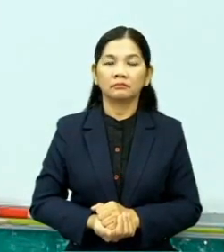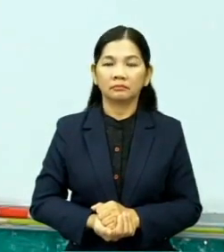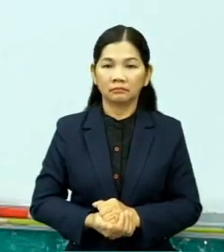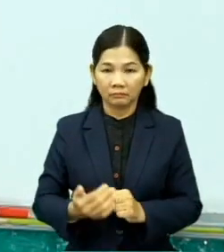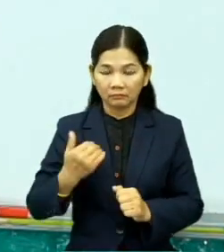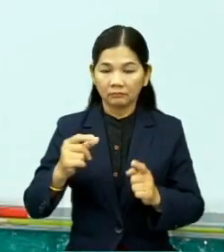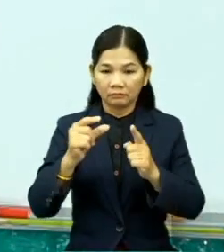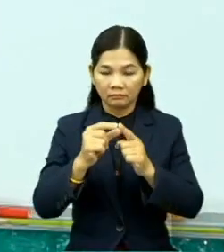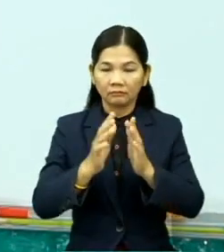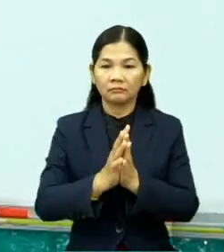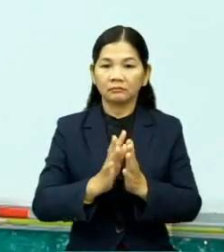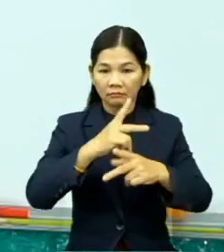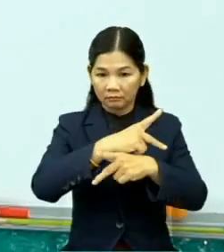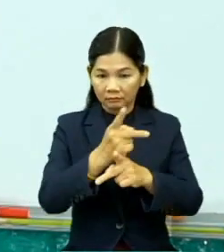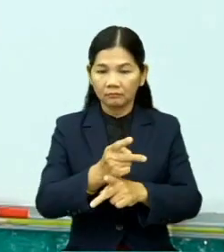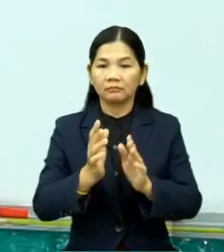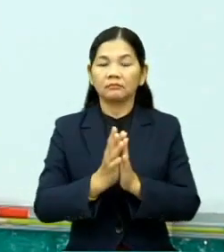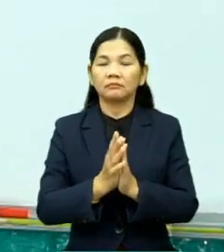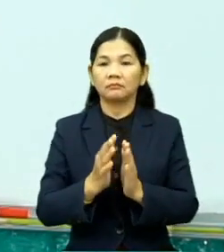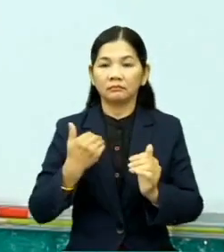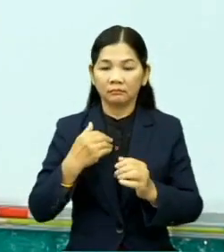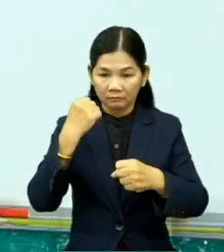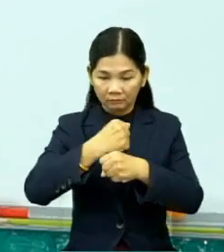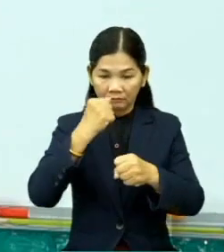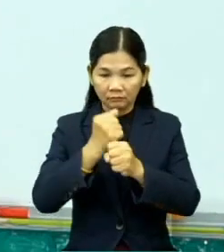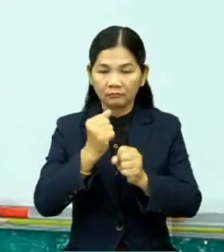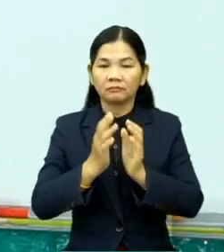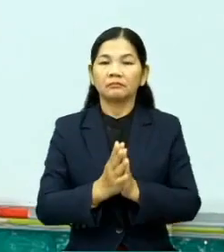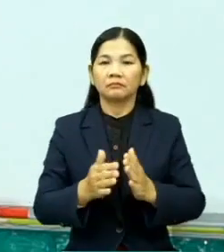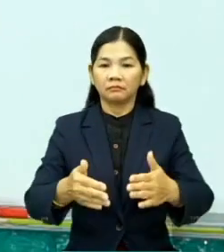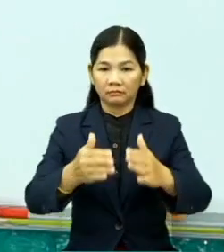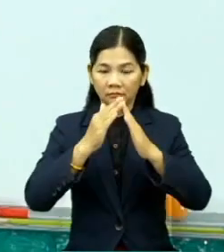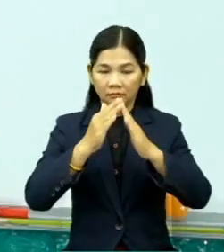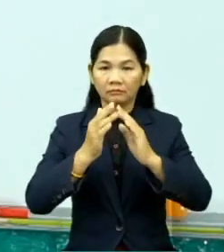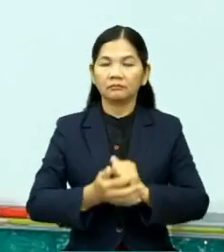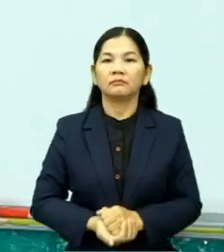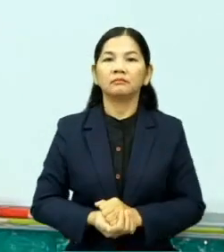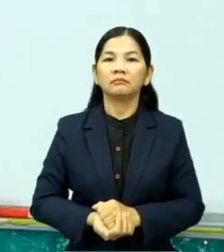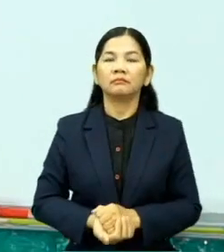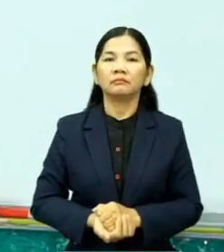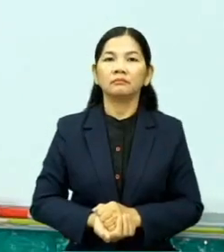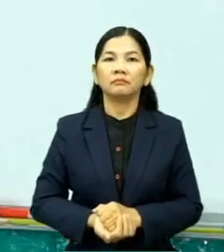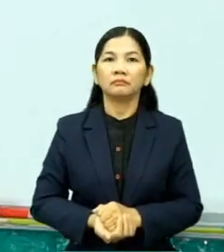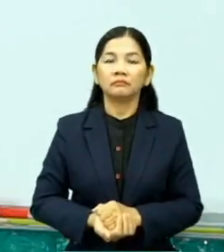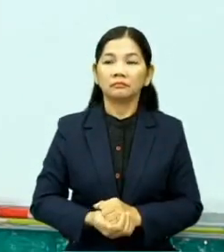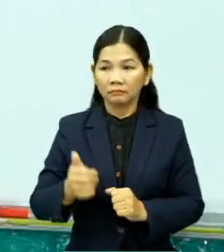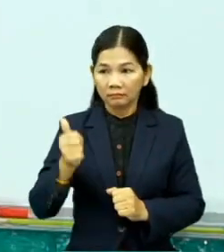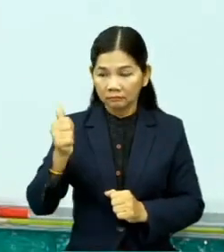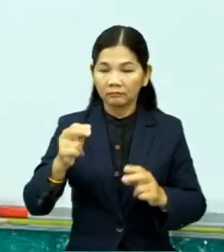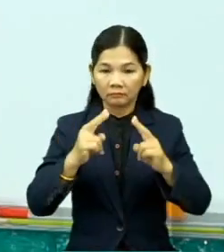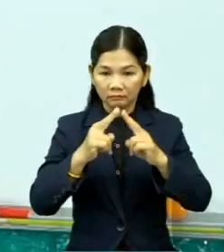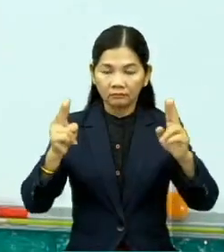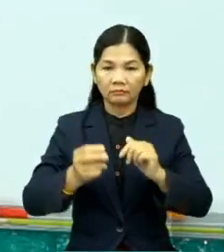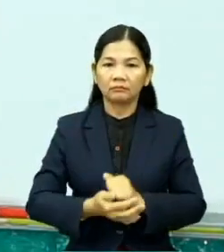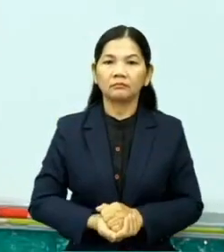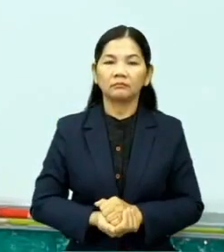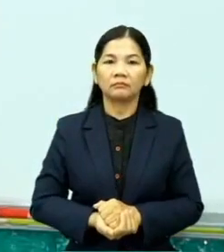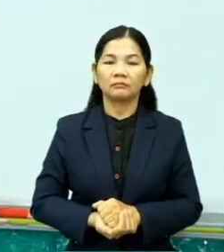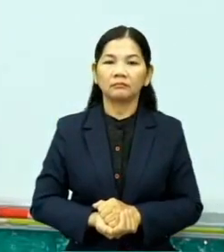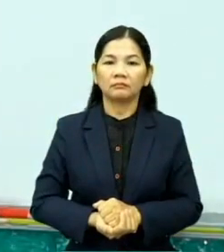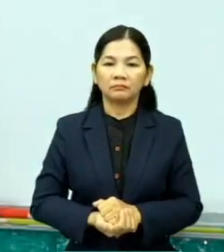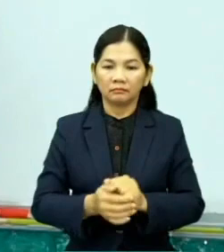នៈសាប់នឹងពាក្យផលិតចាមានពាក្យធ្វើនឹងពាក្យបង្កើតចាល្អណាស់កូនចាចាកូន